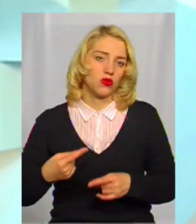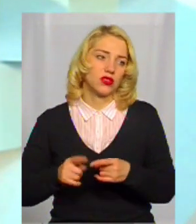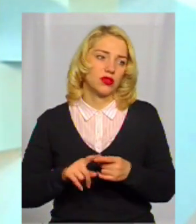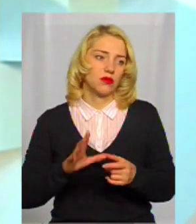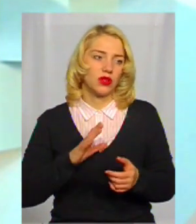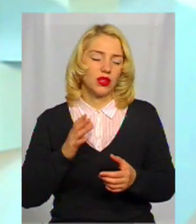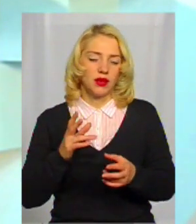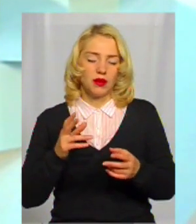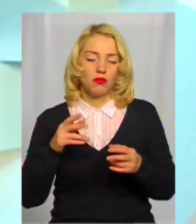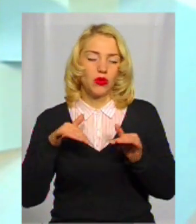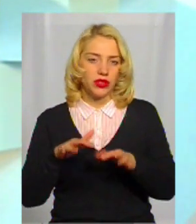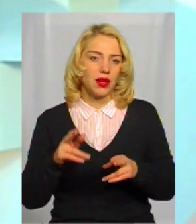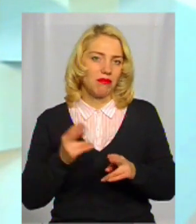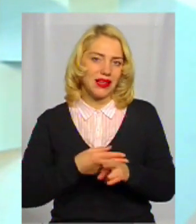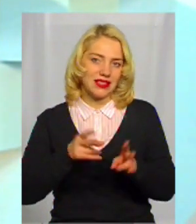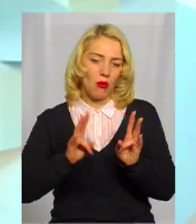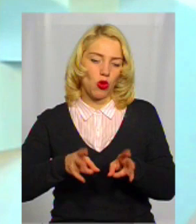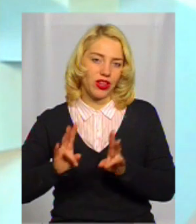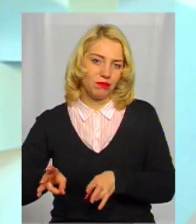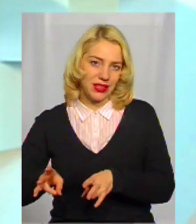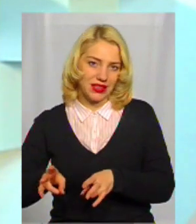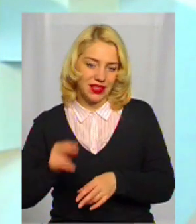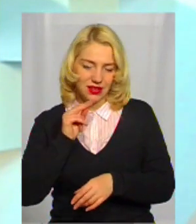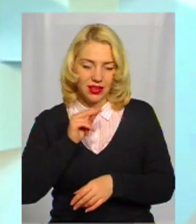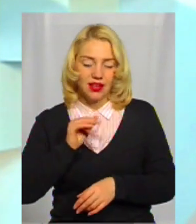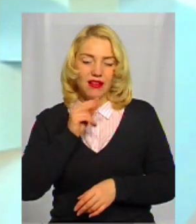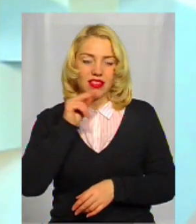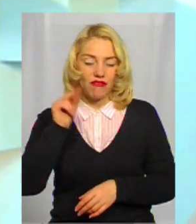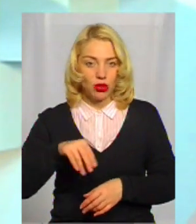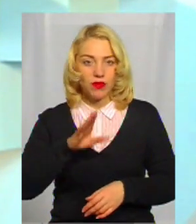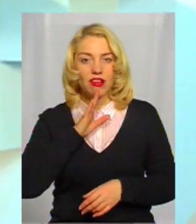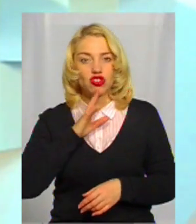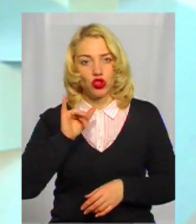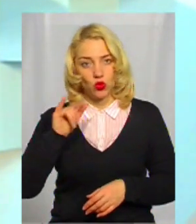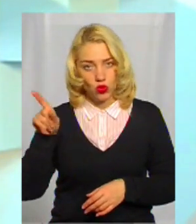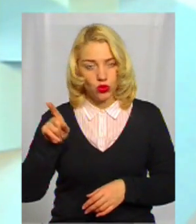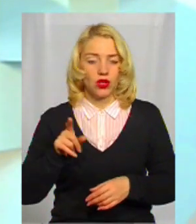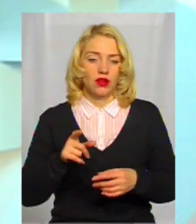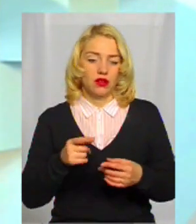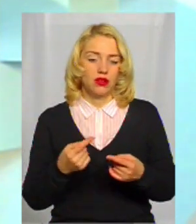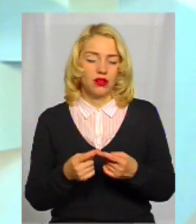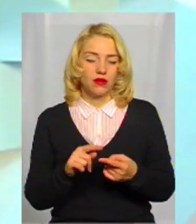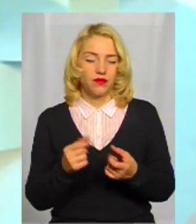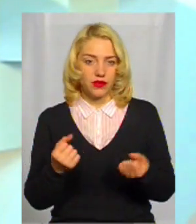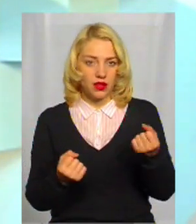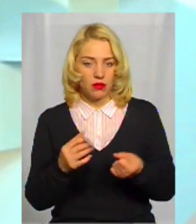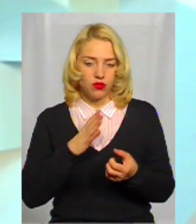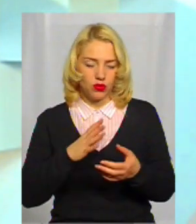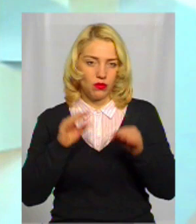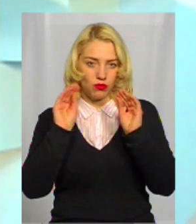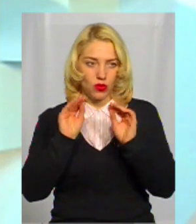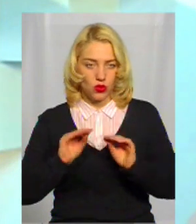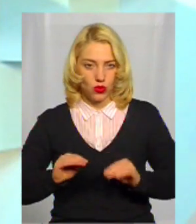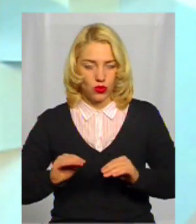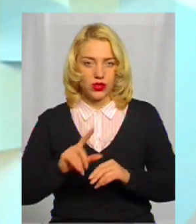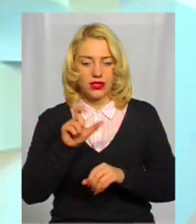без потерпілих, тому на винуватця ДТП, а саме на кермувальницю цього транспортного засобу, було складено відповідний протокол за